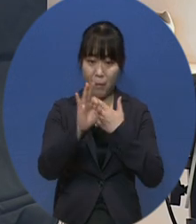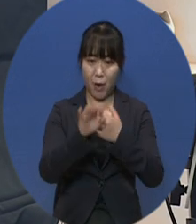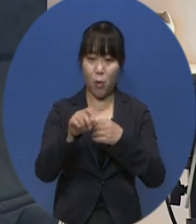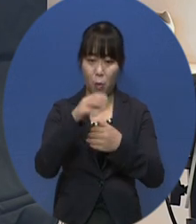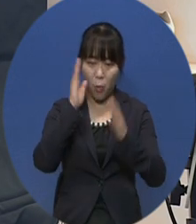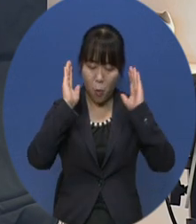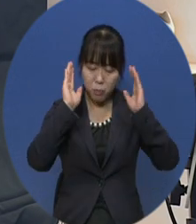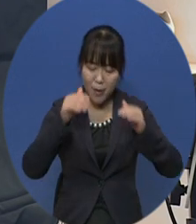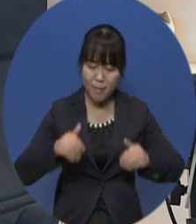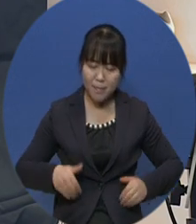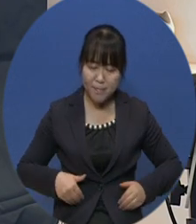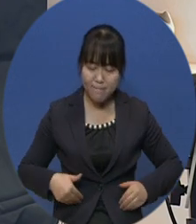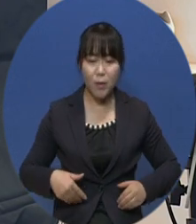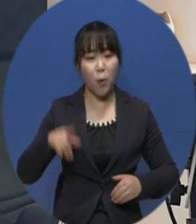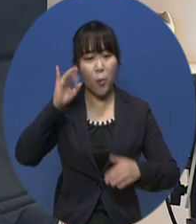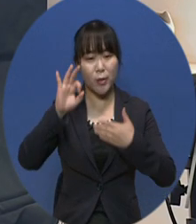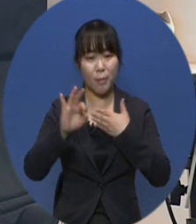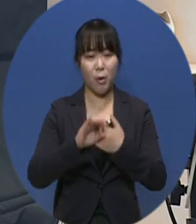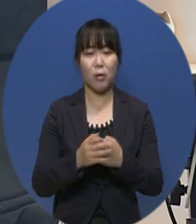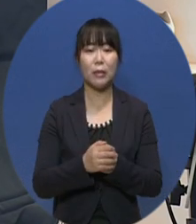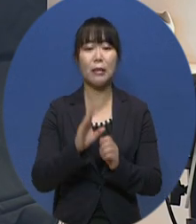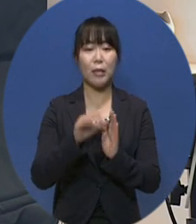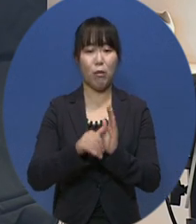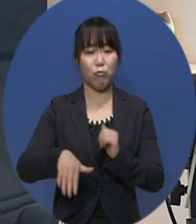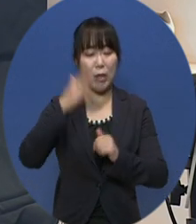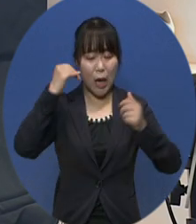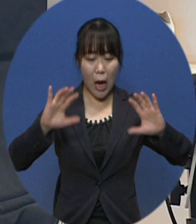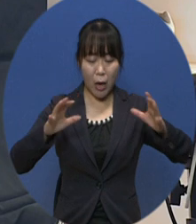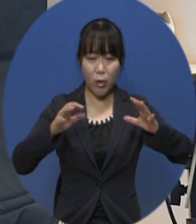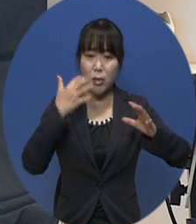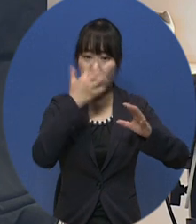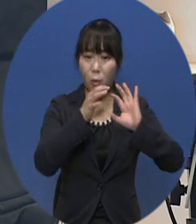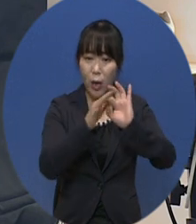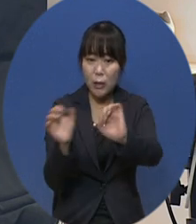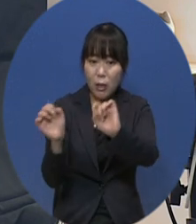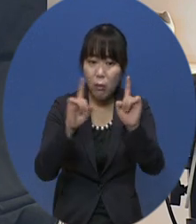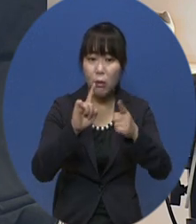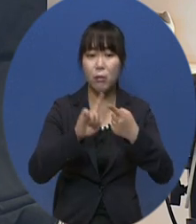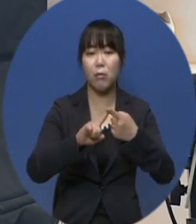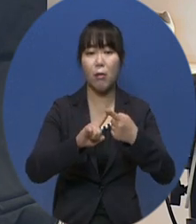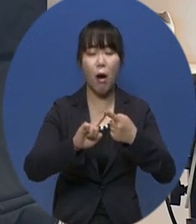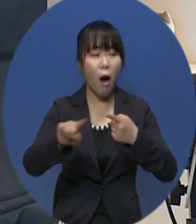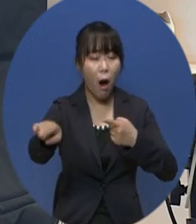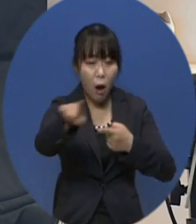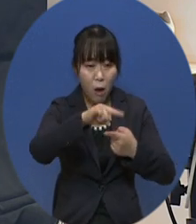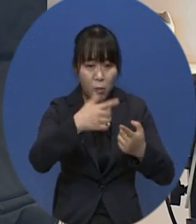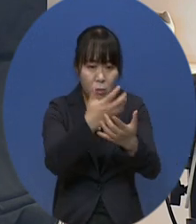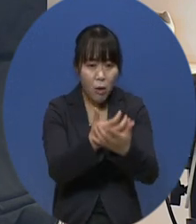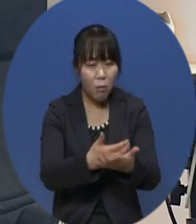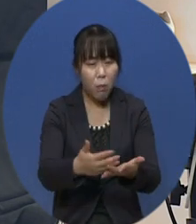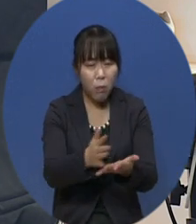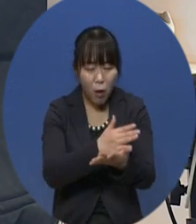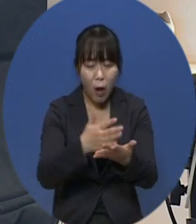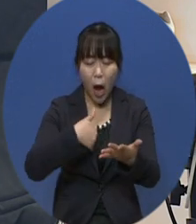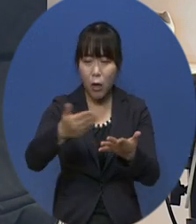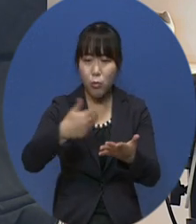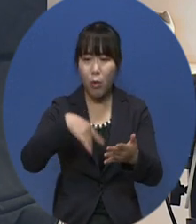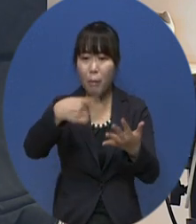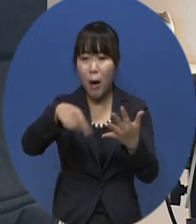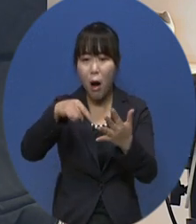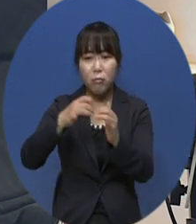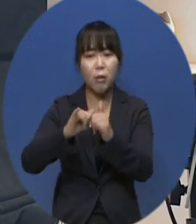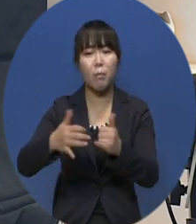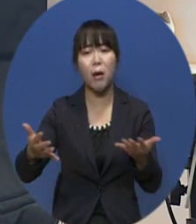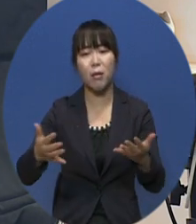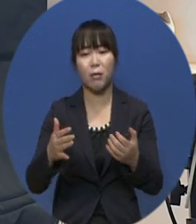공부를 해야겠다. 아. 왜냐하면 그 당시에 우리나라의 성재활에 대해서는 아무도 뭐 자료도 없고 알려주는 네. 사람도 없고